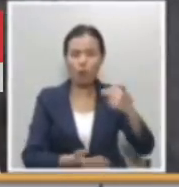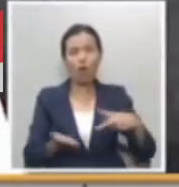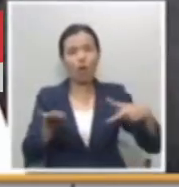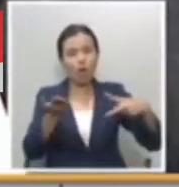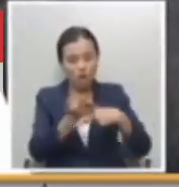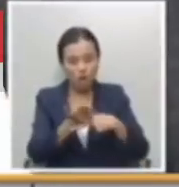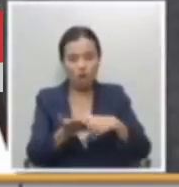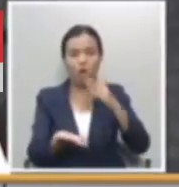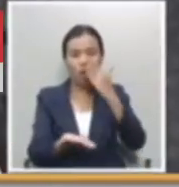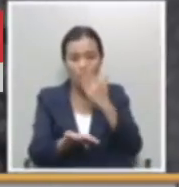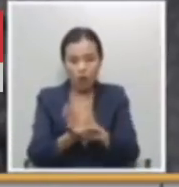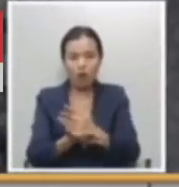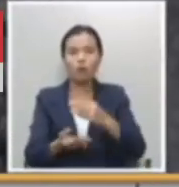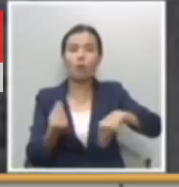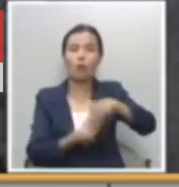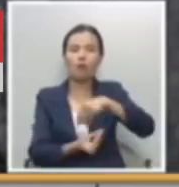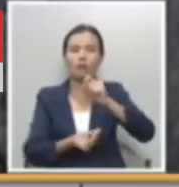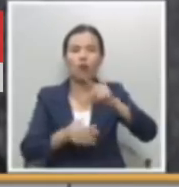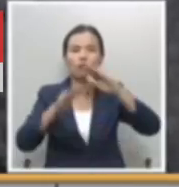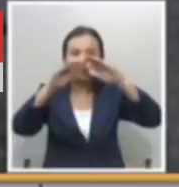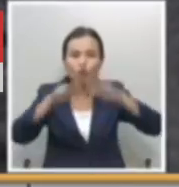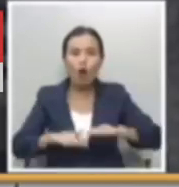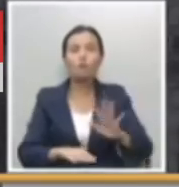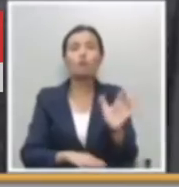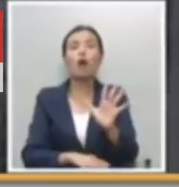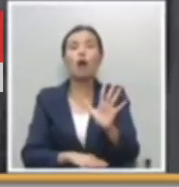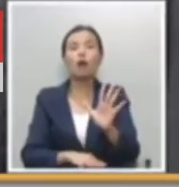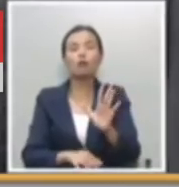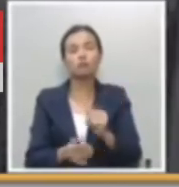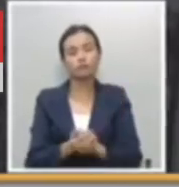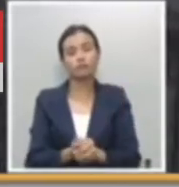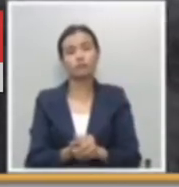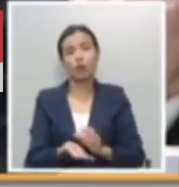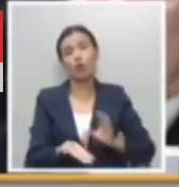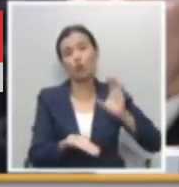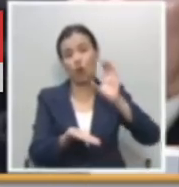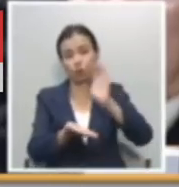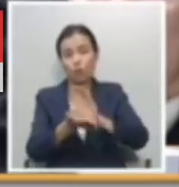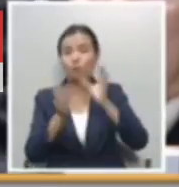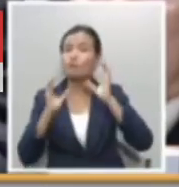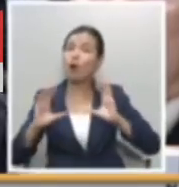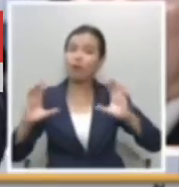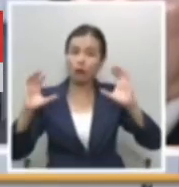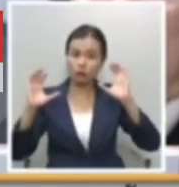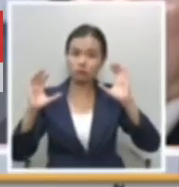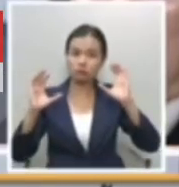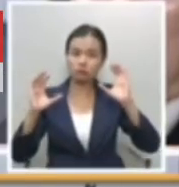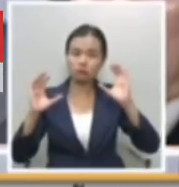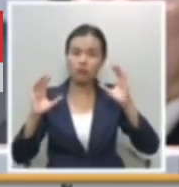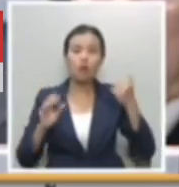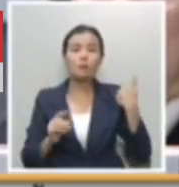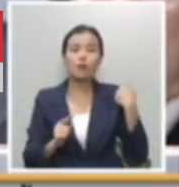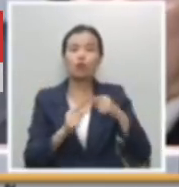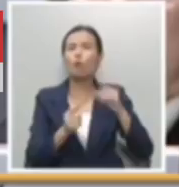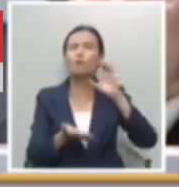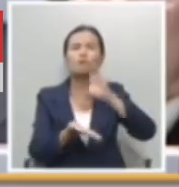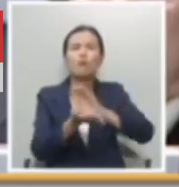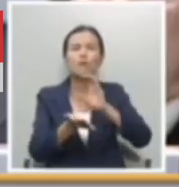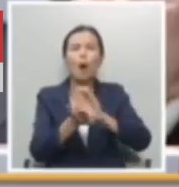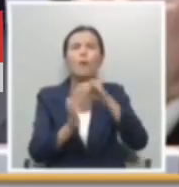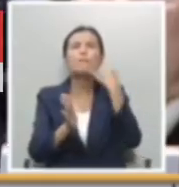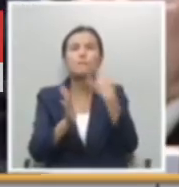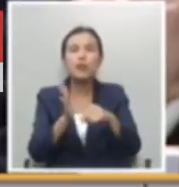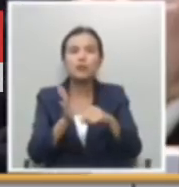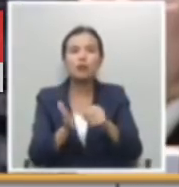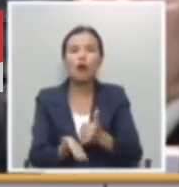ยนะครับไม่ใช่เศรษฐกิจตกธรรมดานะครับการลงทุนภาครัฐเลยครับมันมีแต่ไปลงทุนแบบประเภทผิดแล้วก็ไป